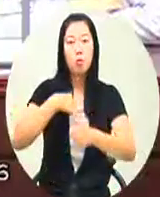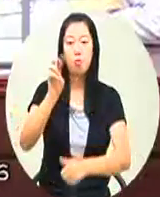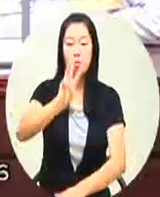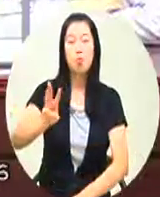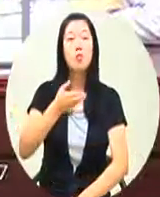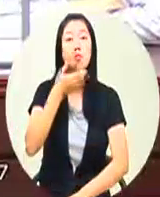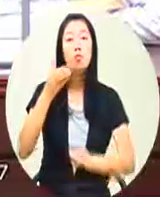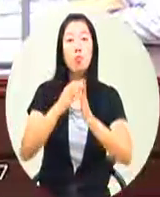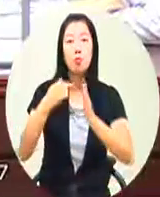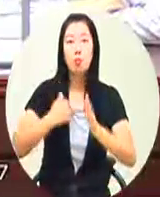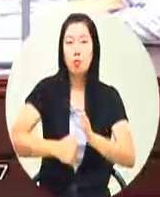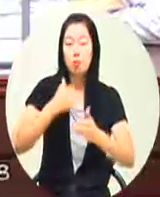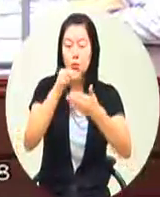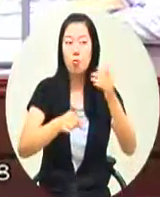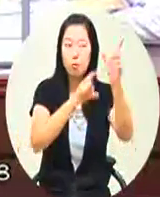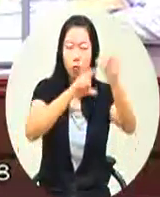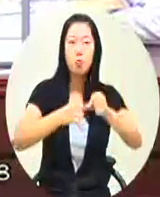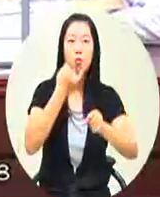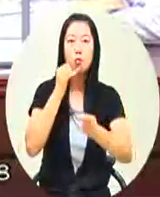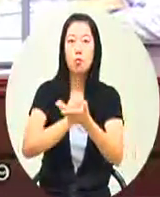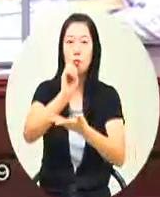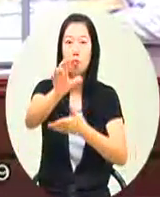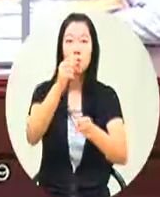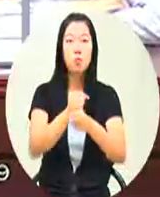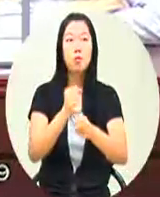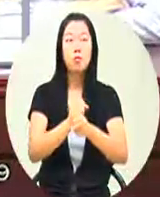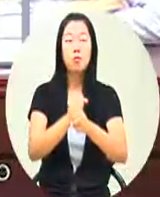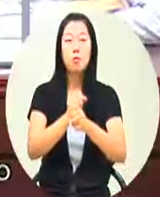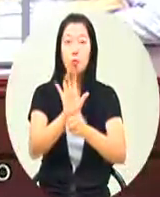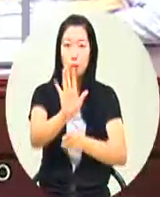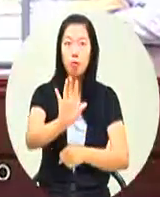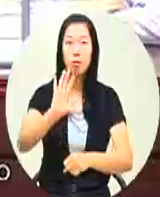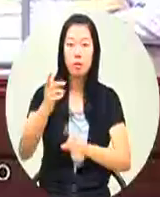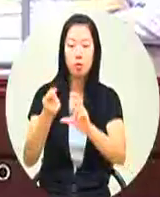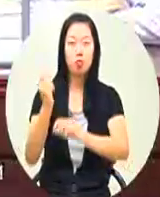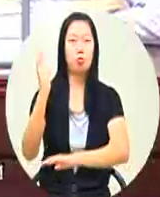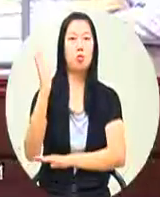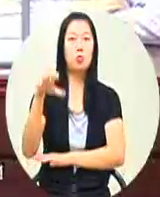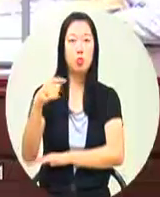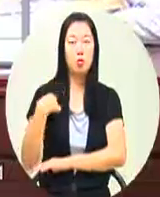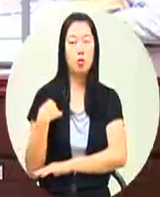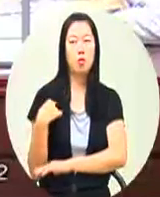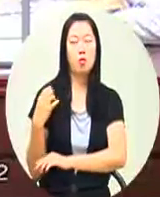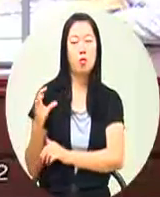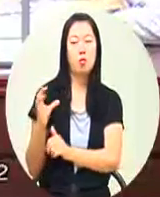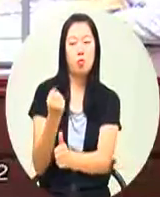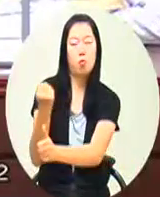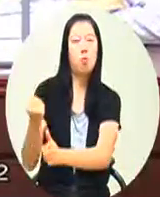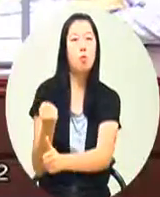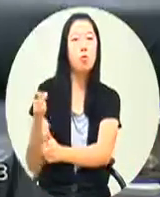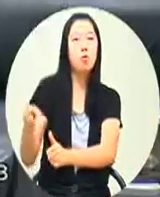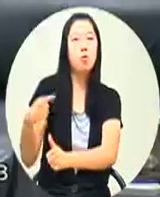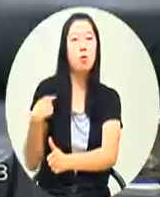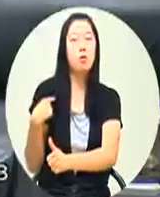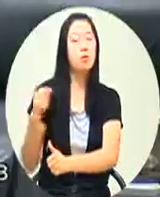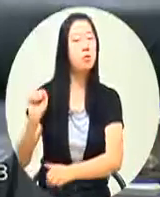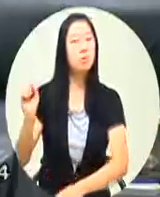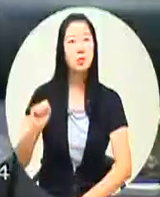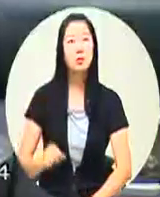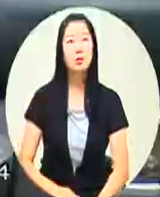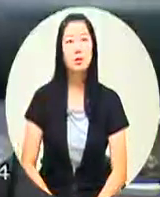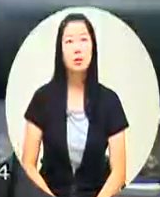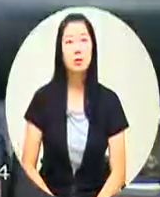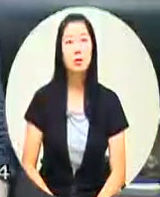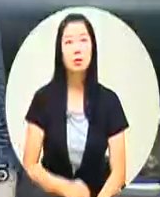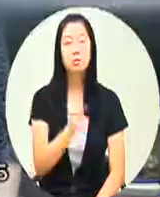是有照我跟你报告的这个方式来处理啦，但是区公所我没办法去约束他要怎么弄， 你不能拒绝你的